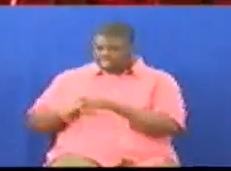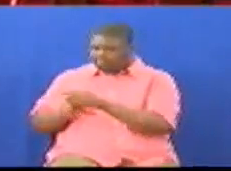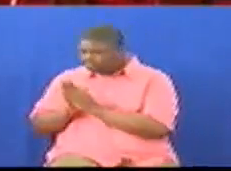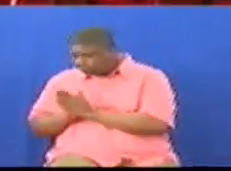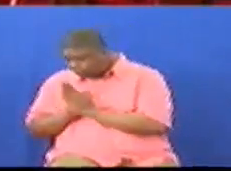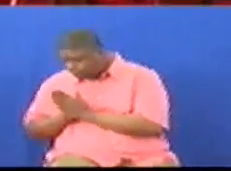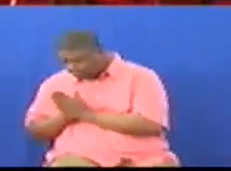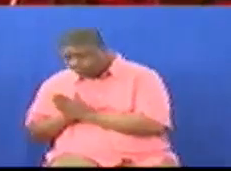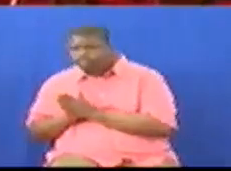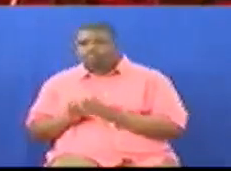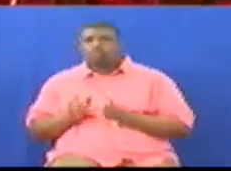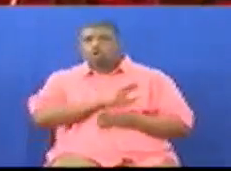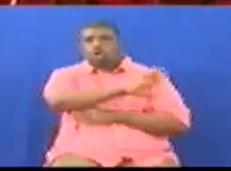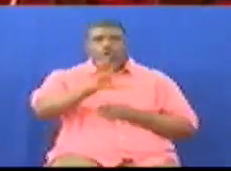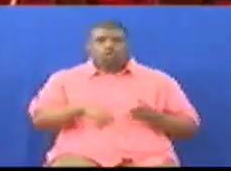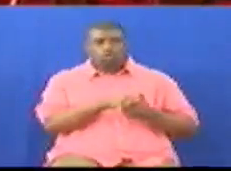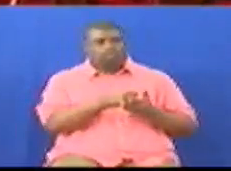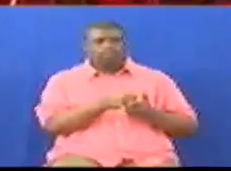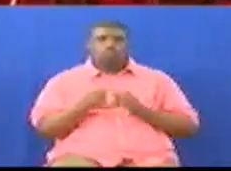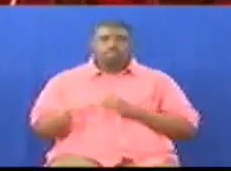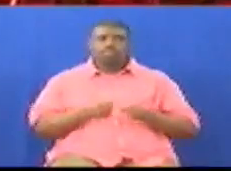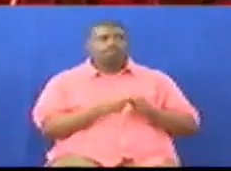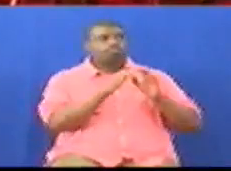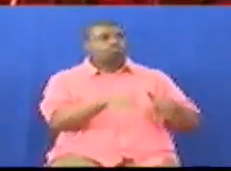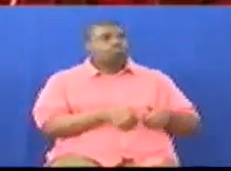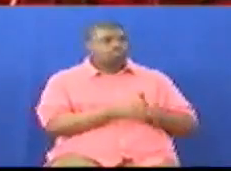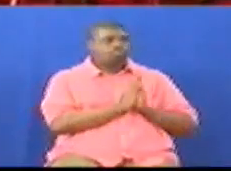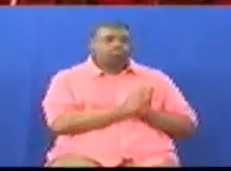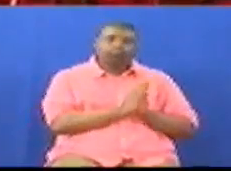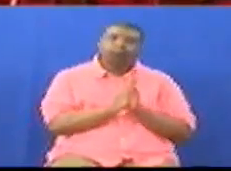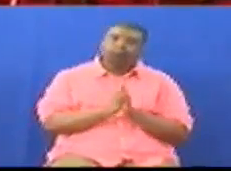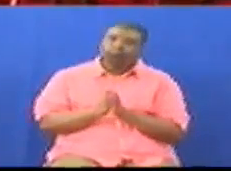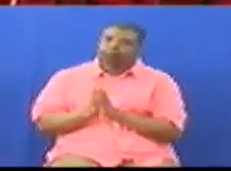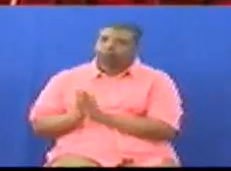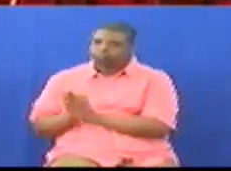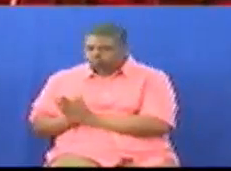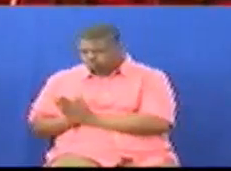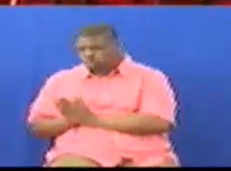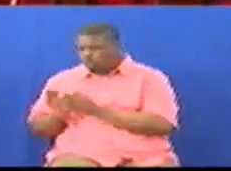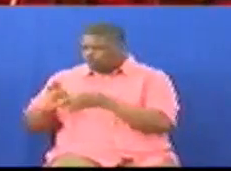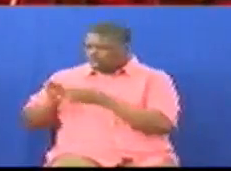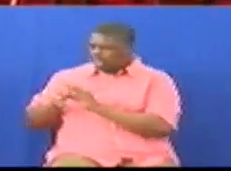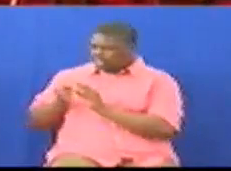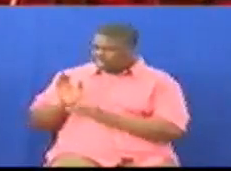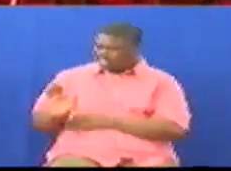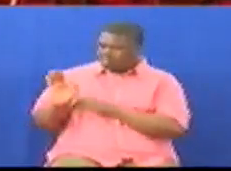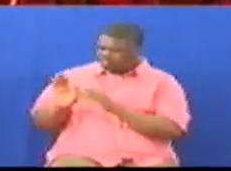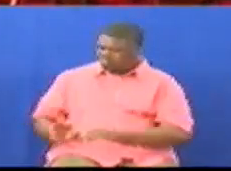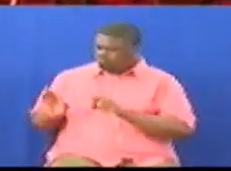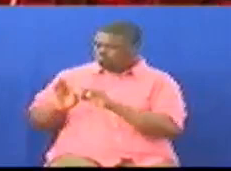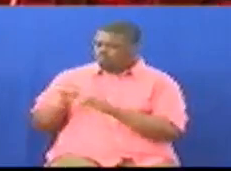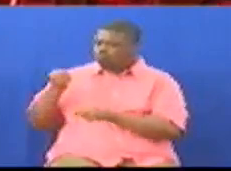Shirima, Asmini Kihenga, Prosper Minja, wakisaidiwa na ndugu Kokuwai Sagondo kwa uratibu wao mzuri wa shughuli za kamati